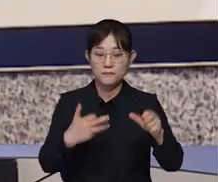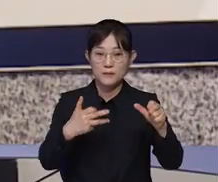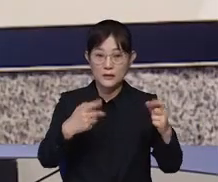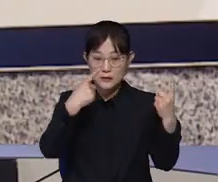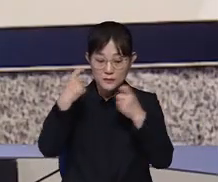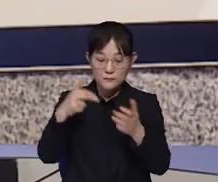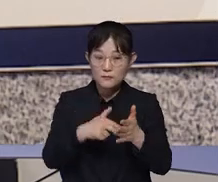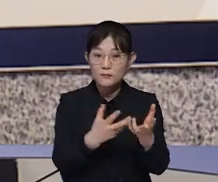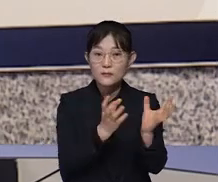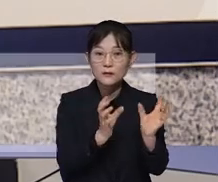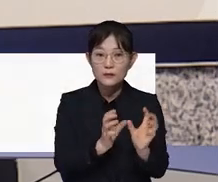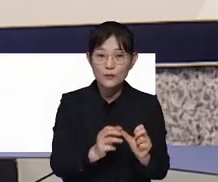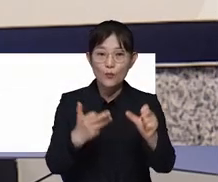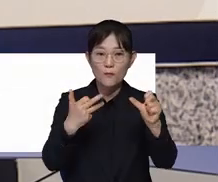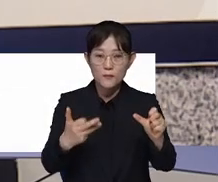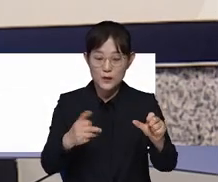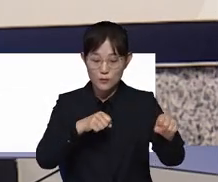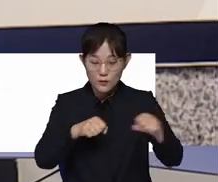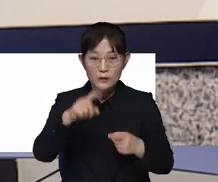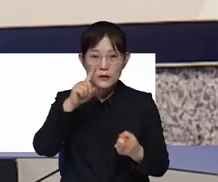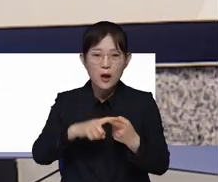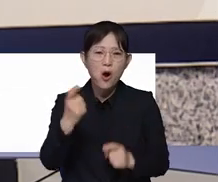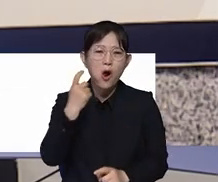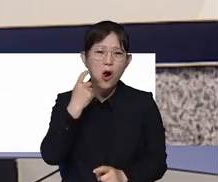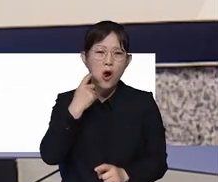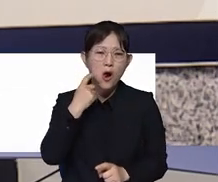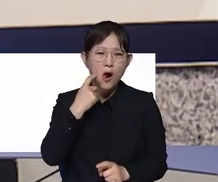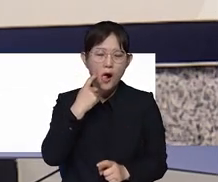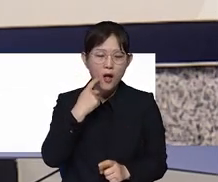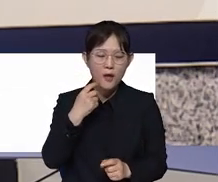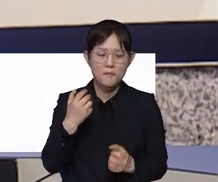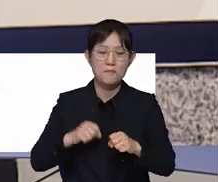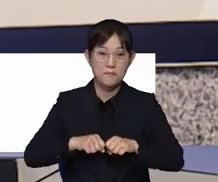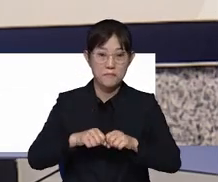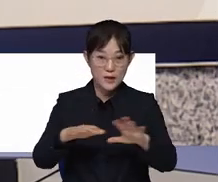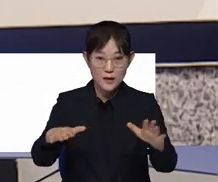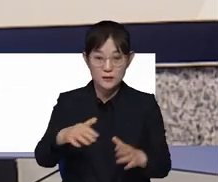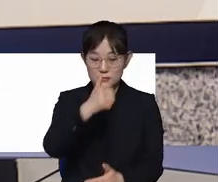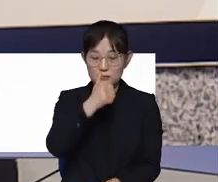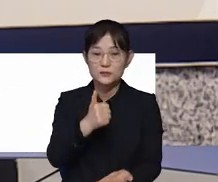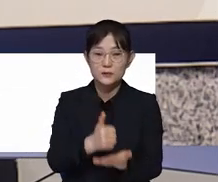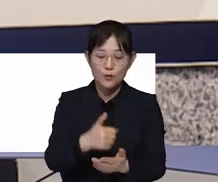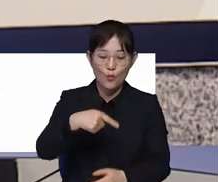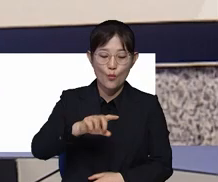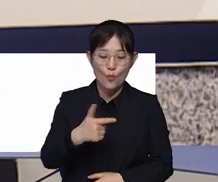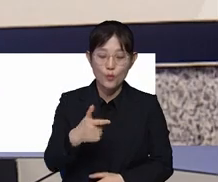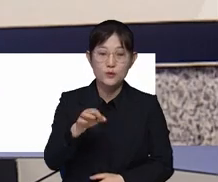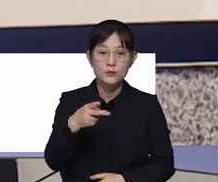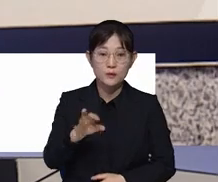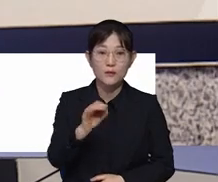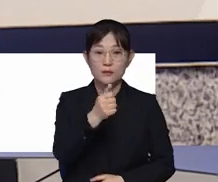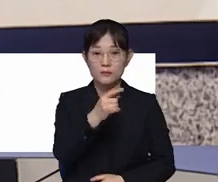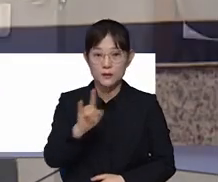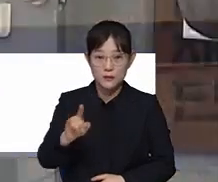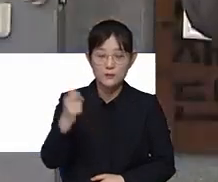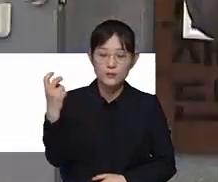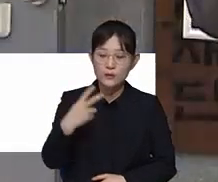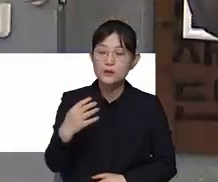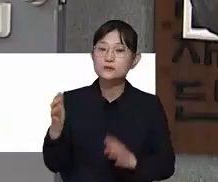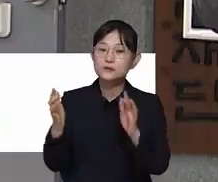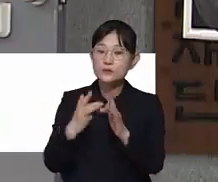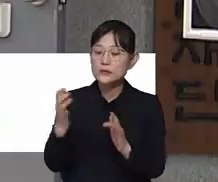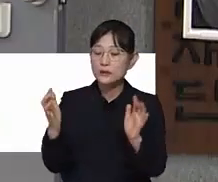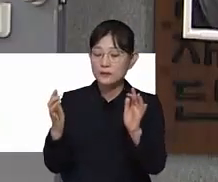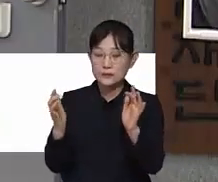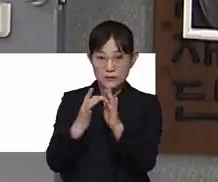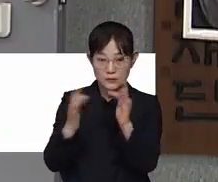5.18 기념재단은 5.18 민주화운동에 대한 허위사실 유포한 혐의로 권영애 전 국가안전기획부장과 서울지역